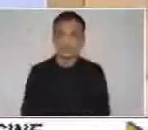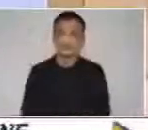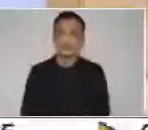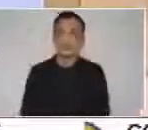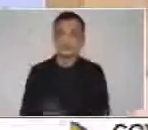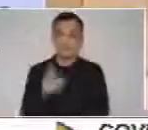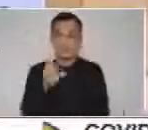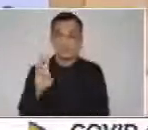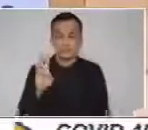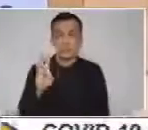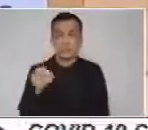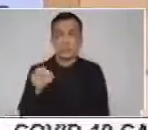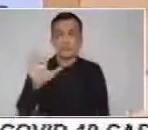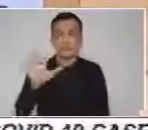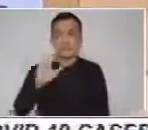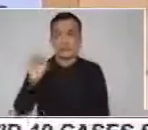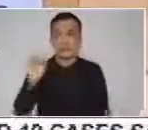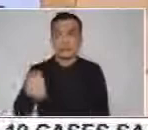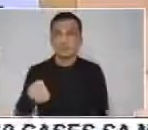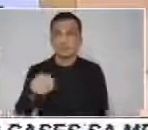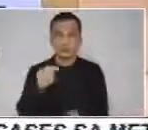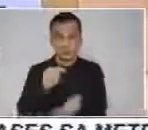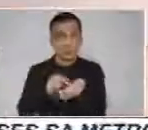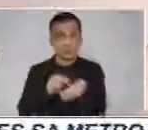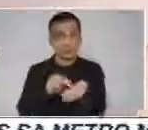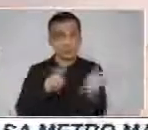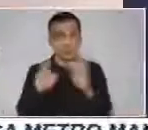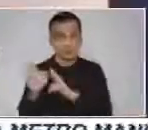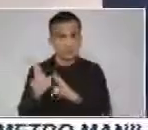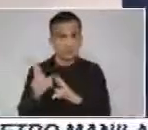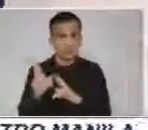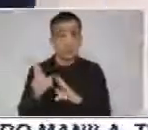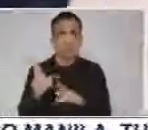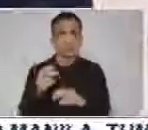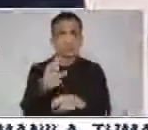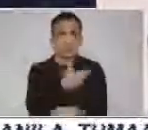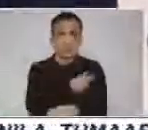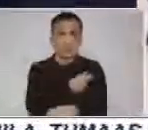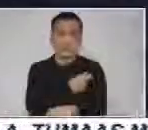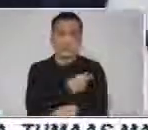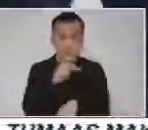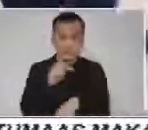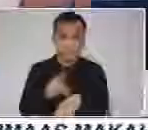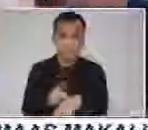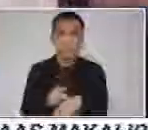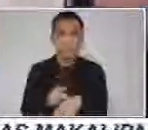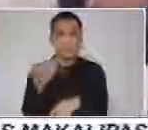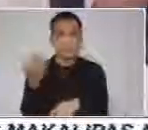indemnification ng mga magkakaroon ng adverse side effects at masasawi dahil sa bakuna.